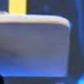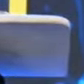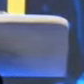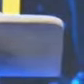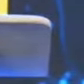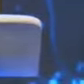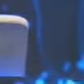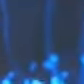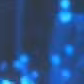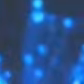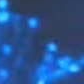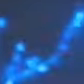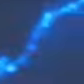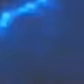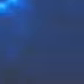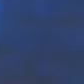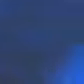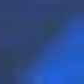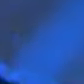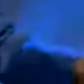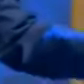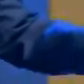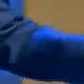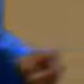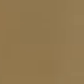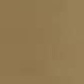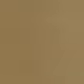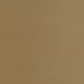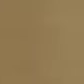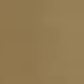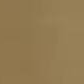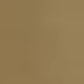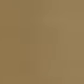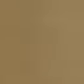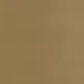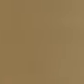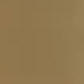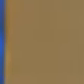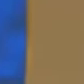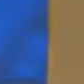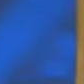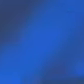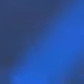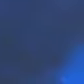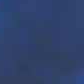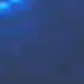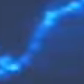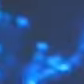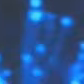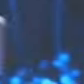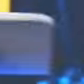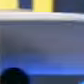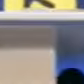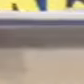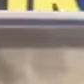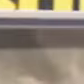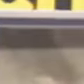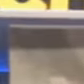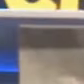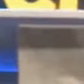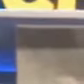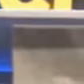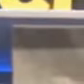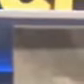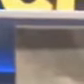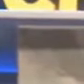poubelle la vie aisée qu'elle audi qui aura des plus de bénédiction ezequel audi qui